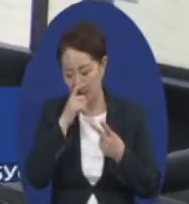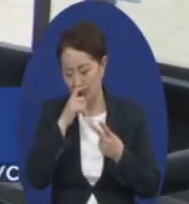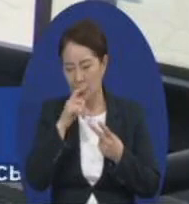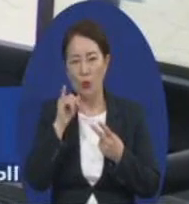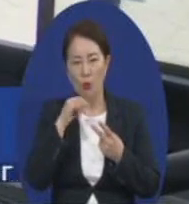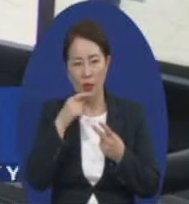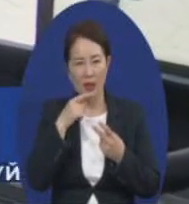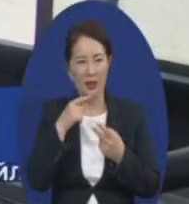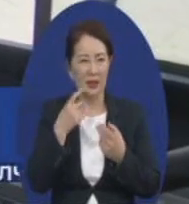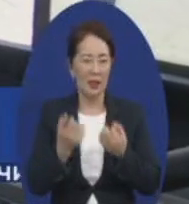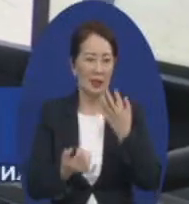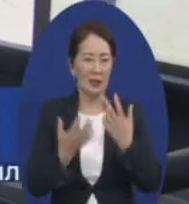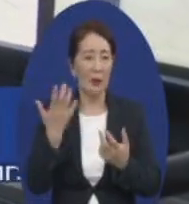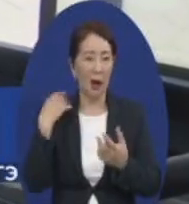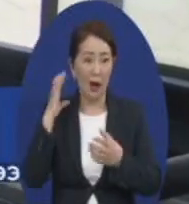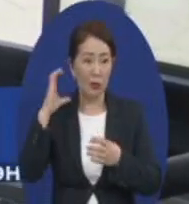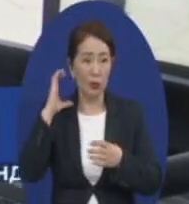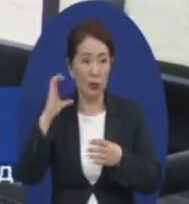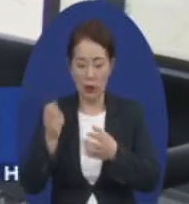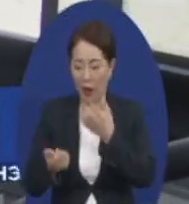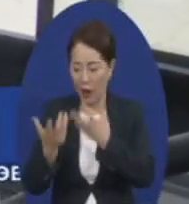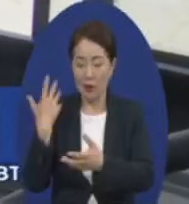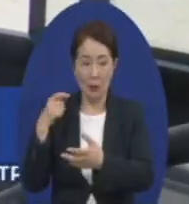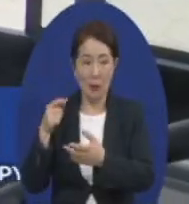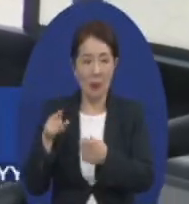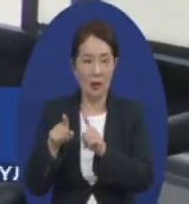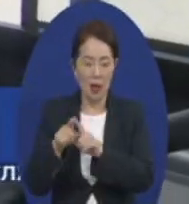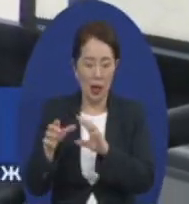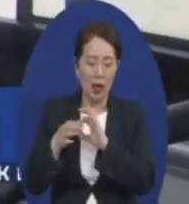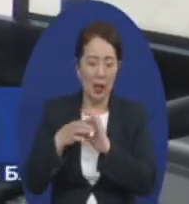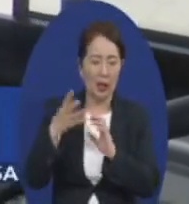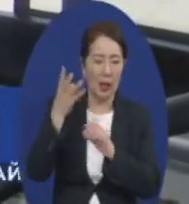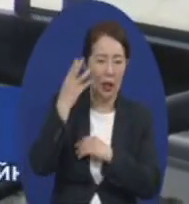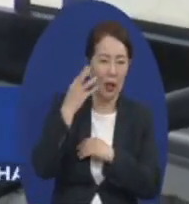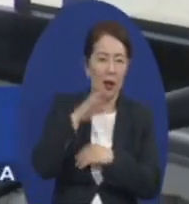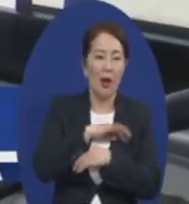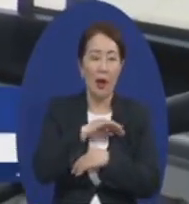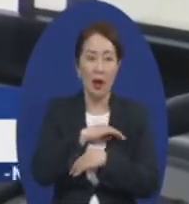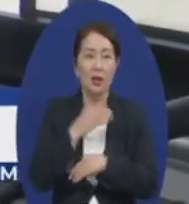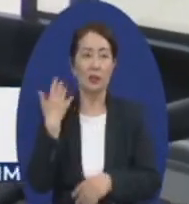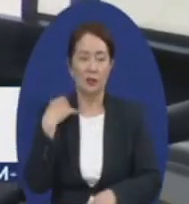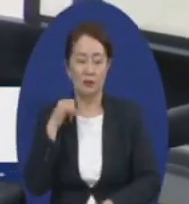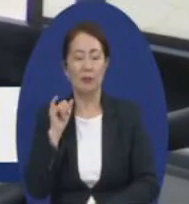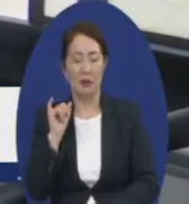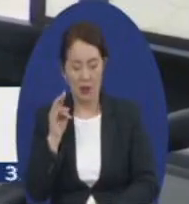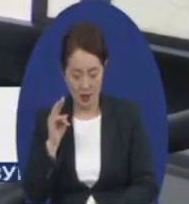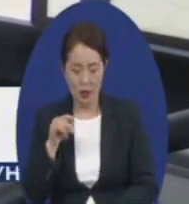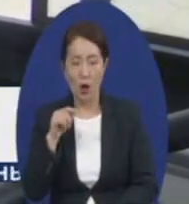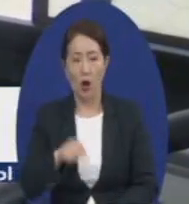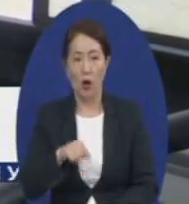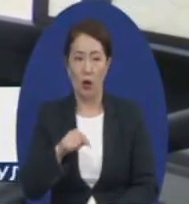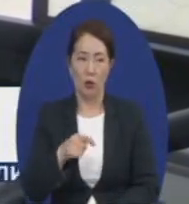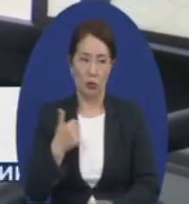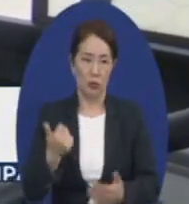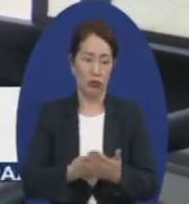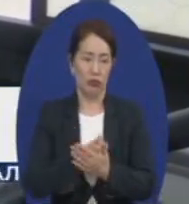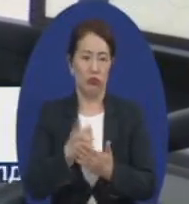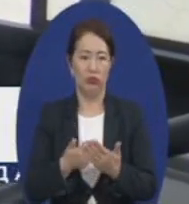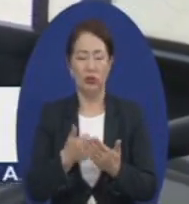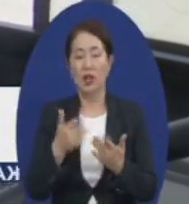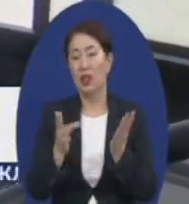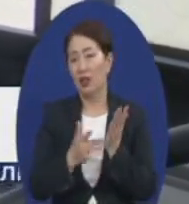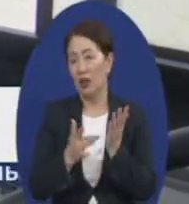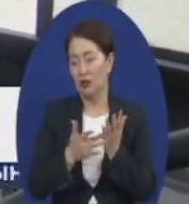бас нэг муугар яхад бас шатаж байж лээ ч татуснууд чинь. Тэр үднээсээ бас айжчил явсан байгаа. Одоо бол их